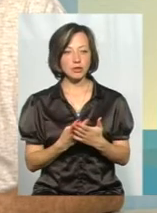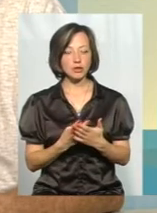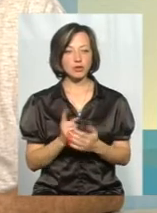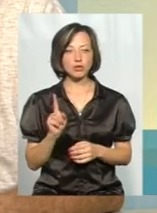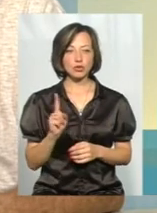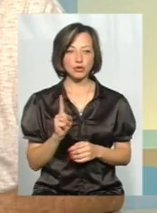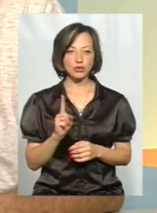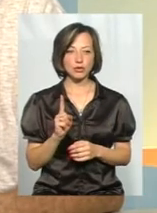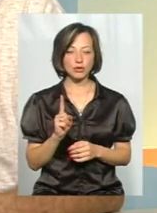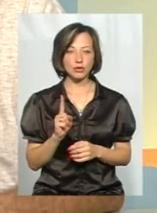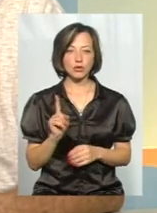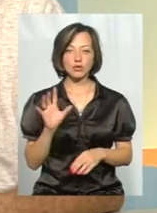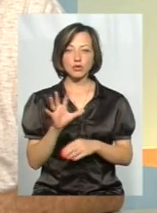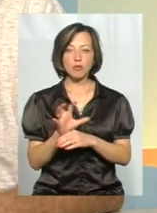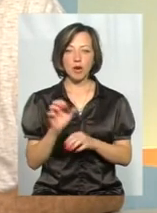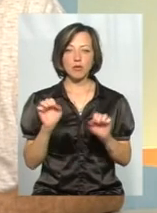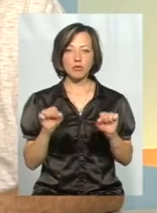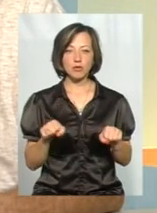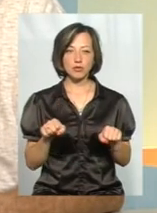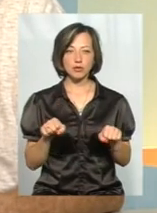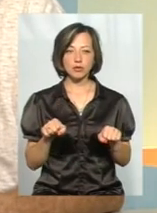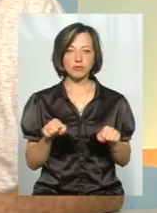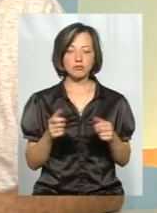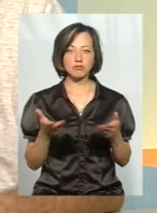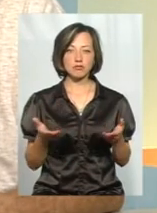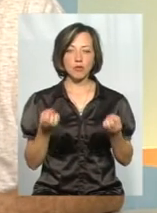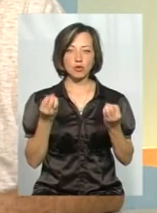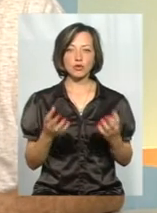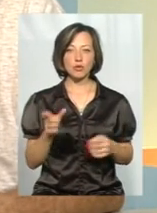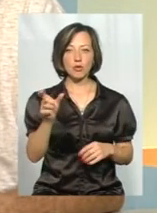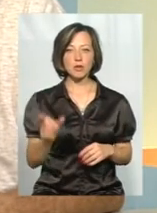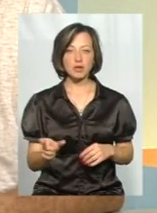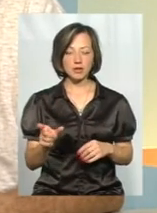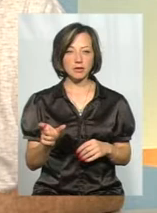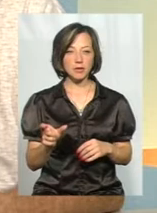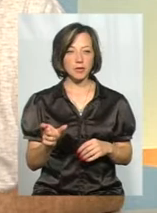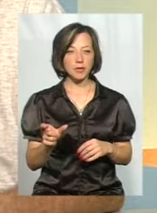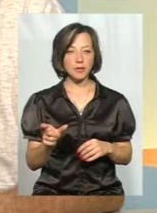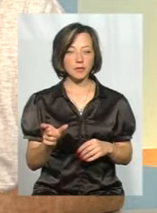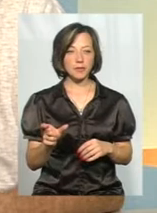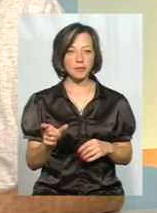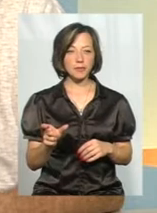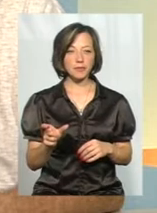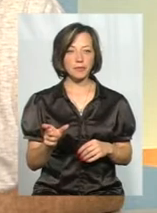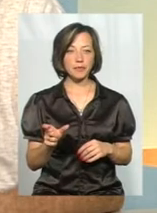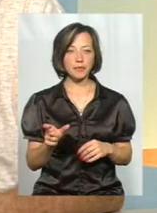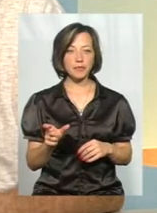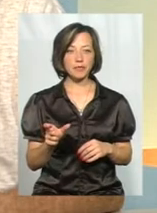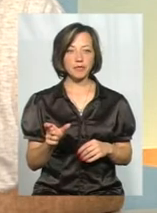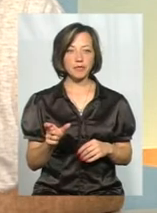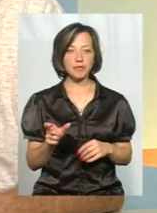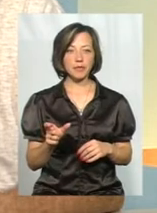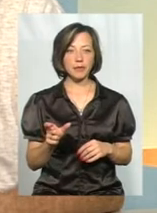що собака може бути використана як зброя. Тому простому громадянину лізти на якусь таку агресію до людини,